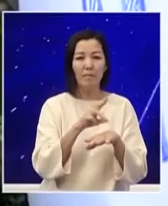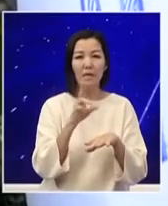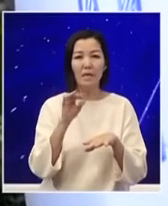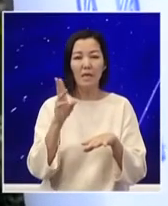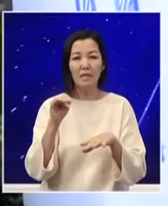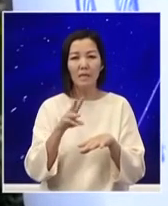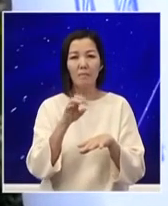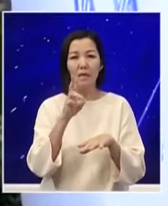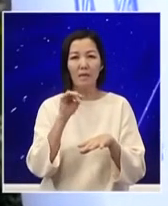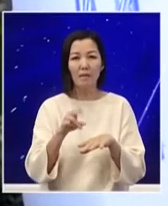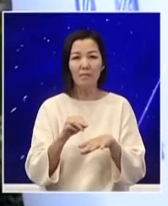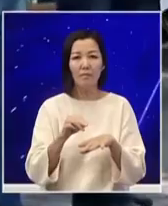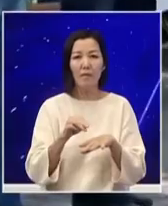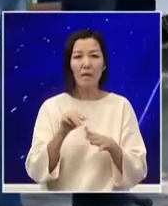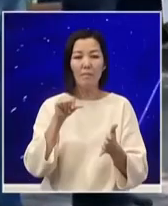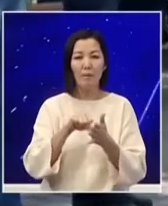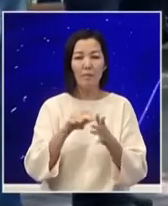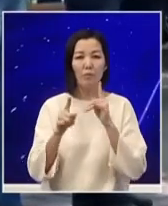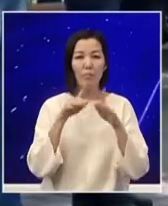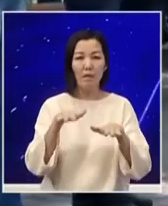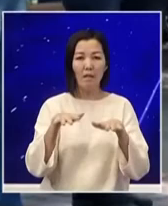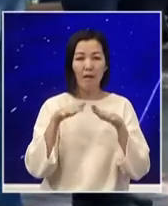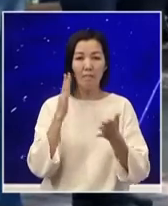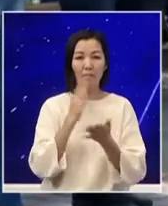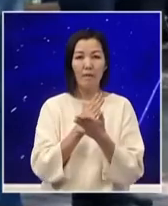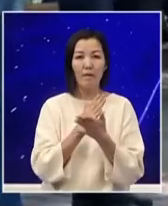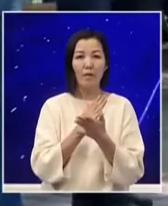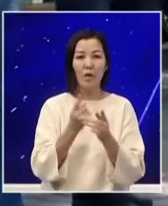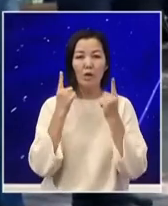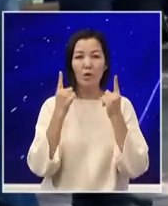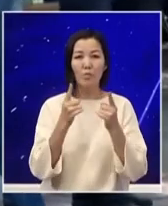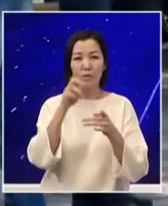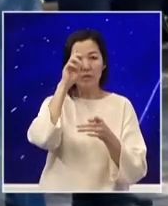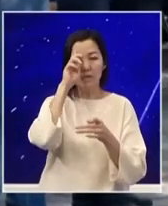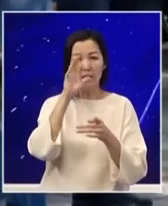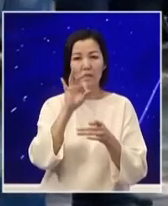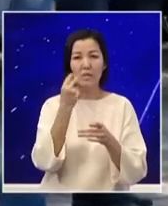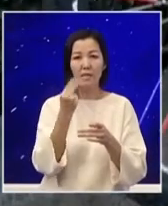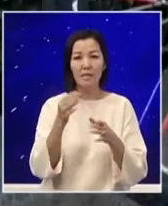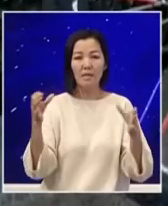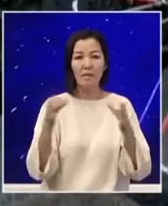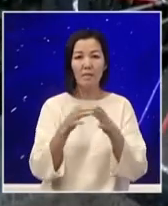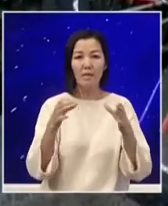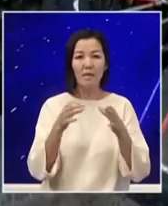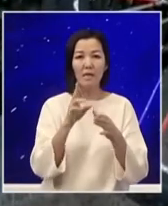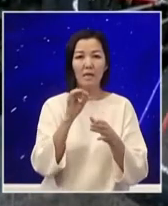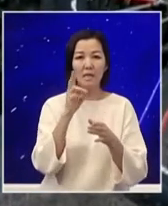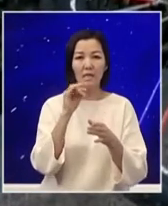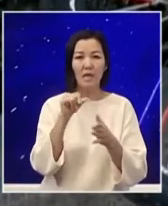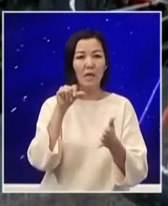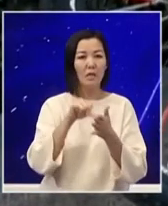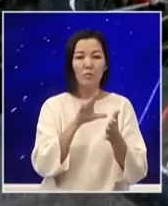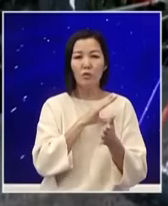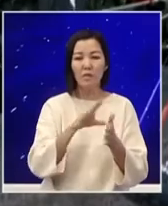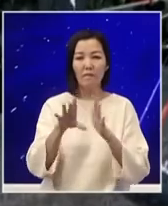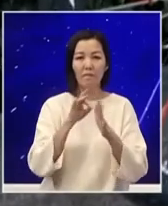и Мекеним Кыргызстан – попадут в парламент. Примечательно, что крупнейшая в стране социал-демократическая партия Кыргызстана